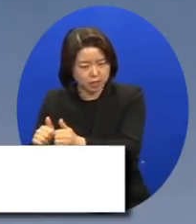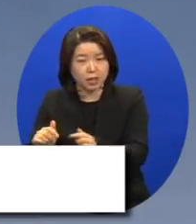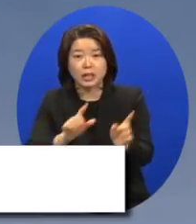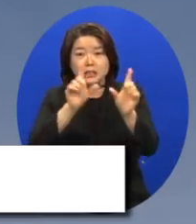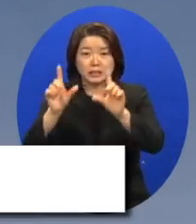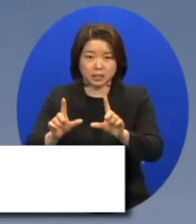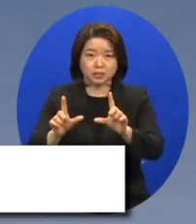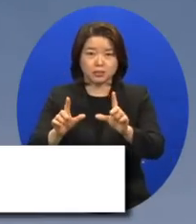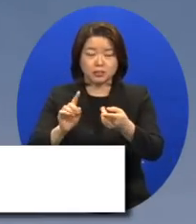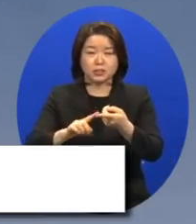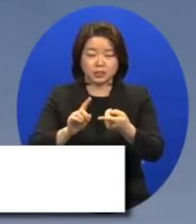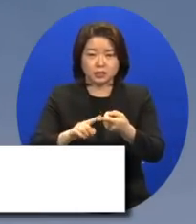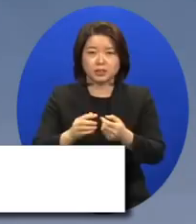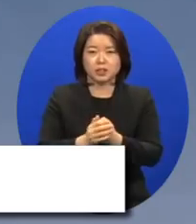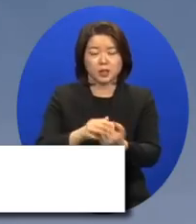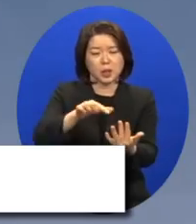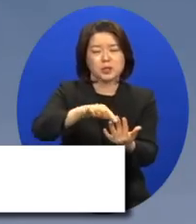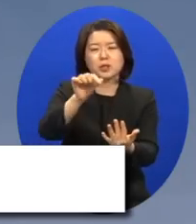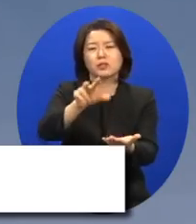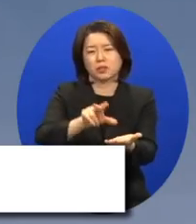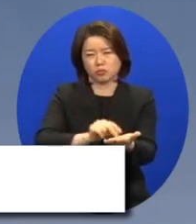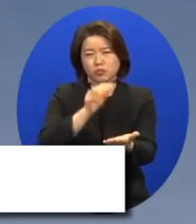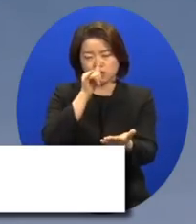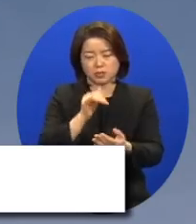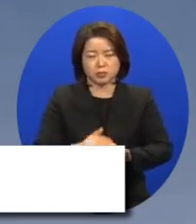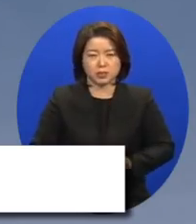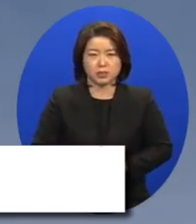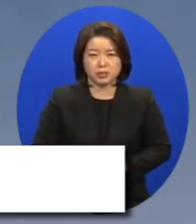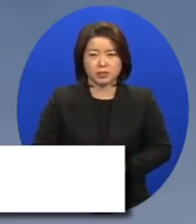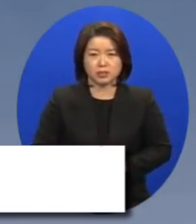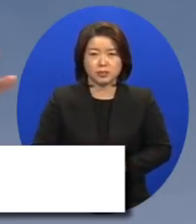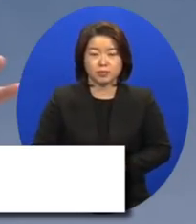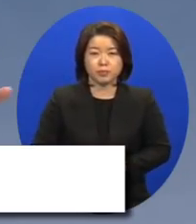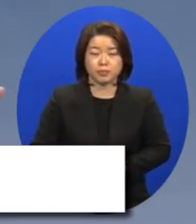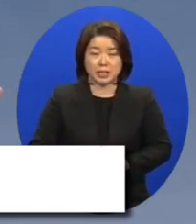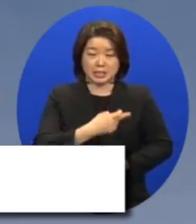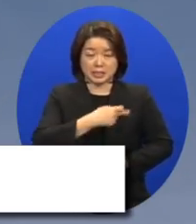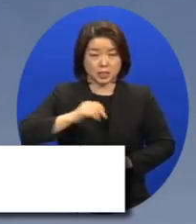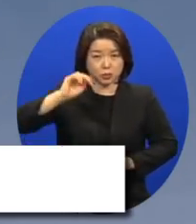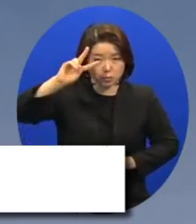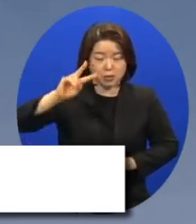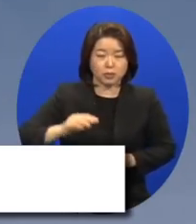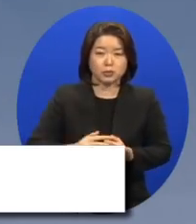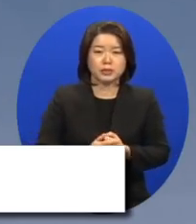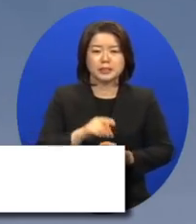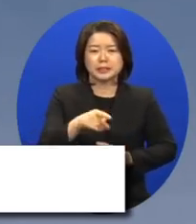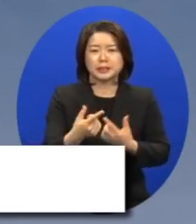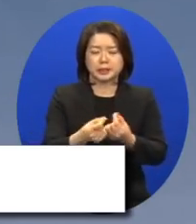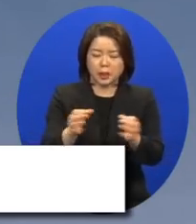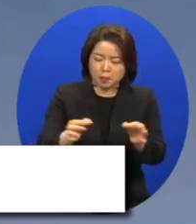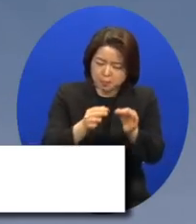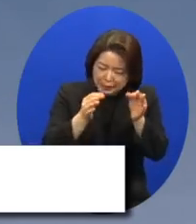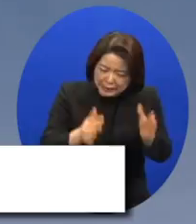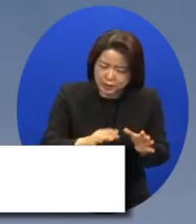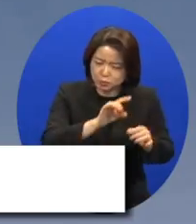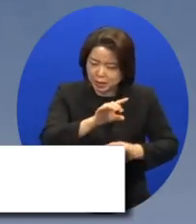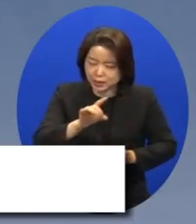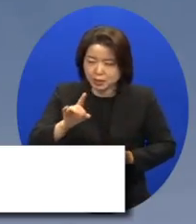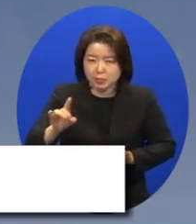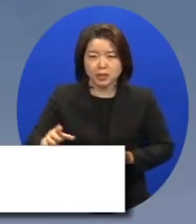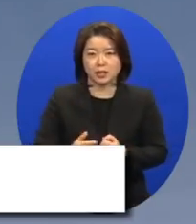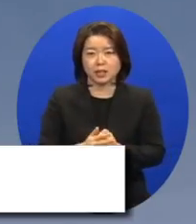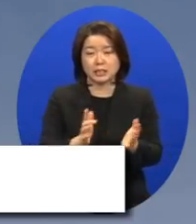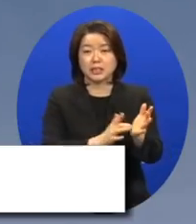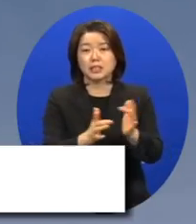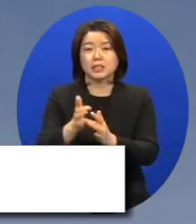에 선택의 문제 인 것입니다 사도 바울은 그런 매순간 예수